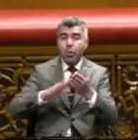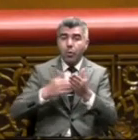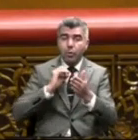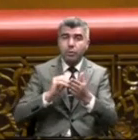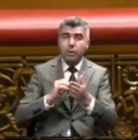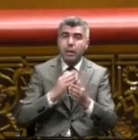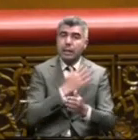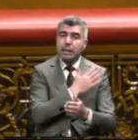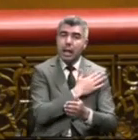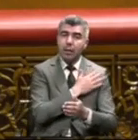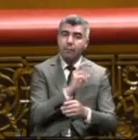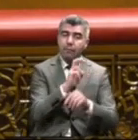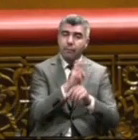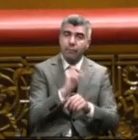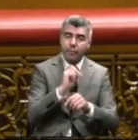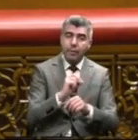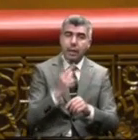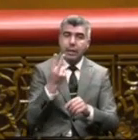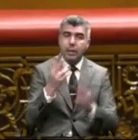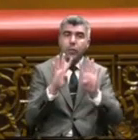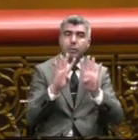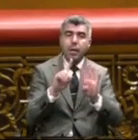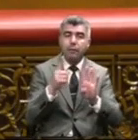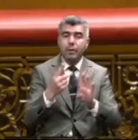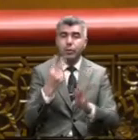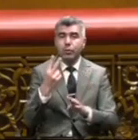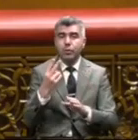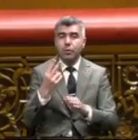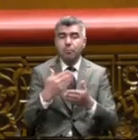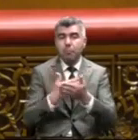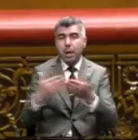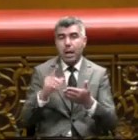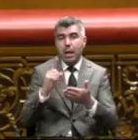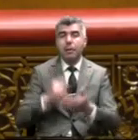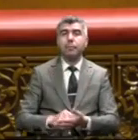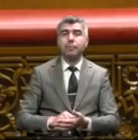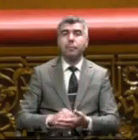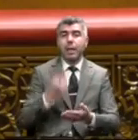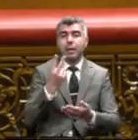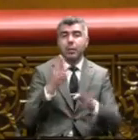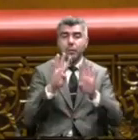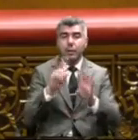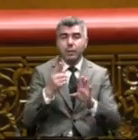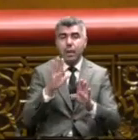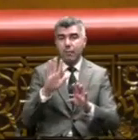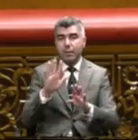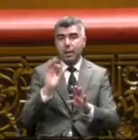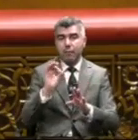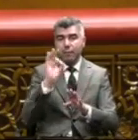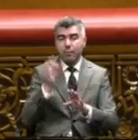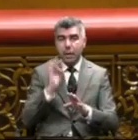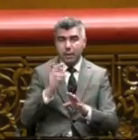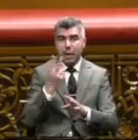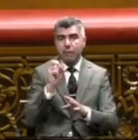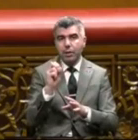عموم الاجمالي الى 83.2 من الناتج الداخلي الخام عوضه 82.5% سنه